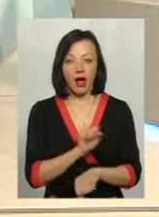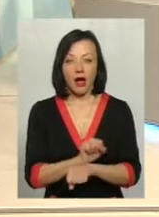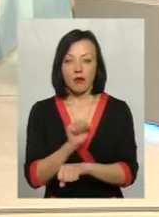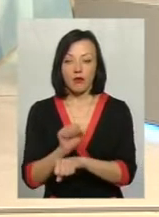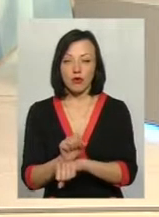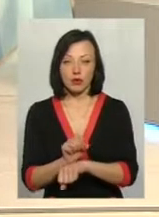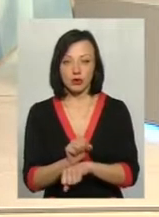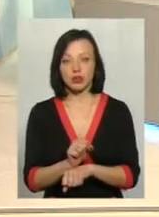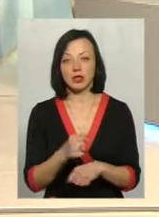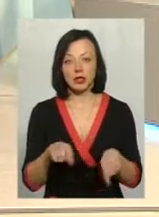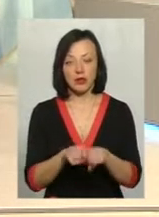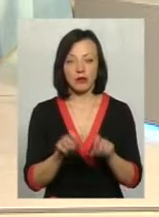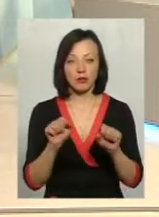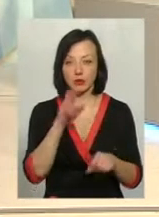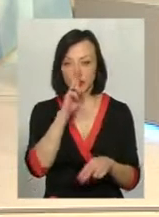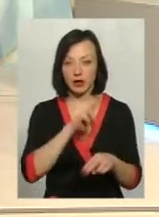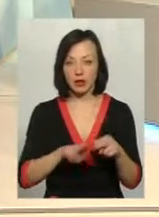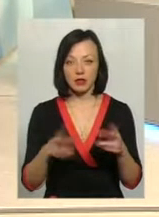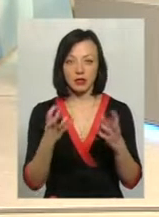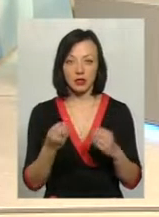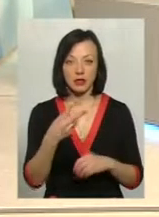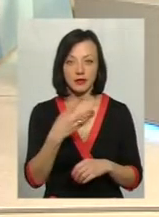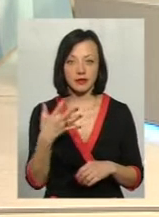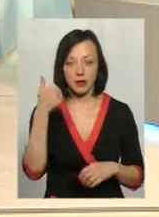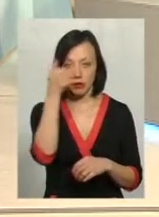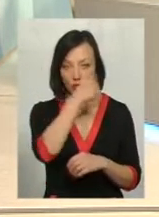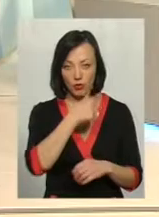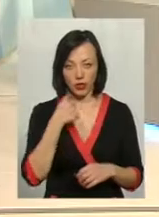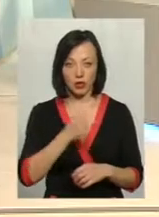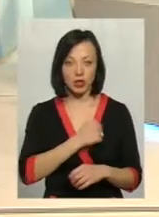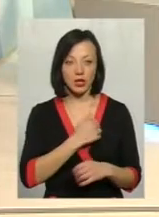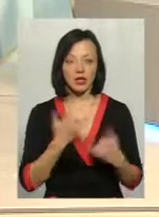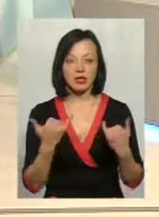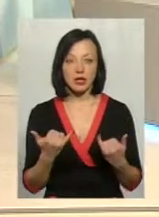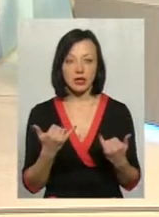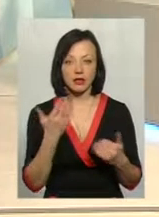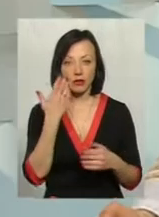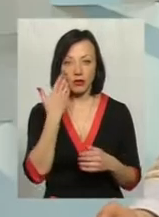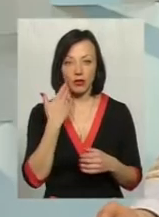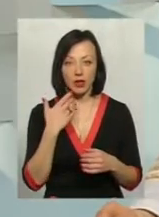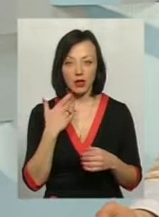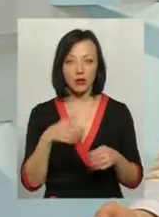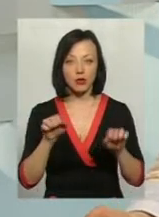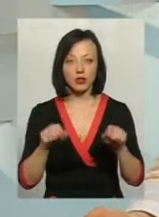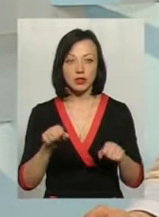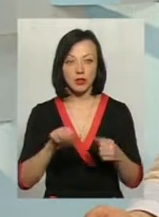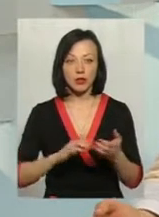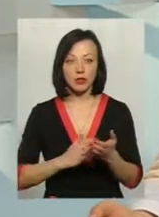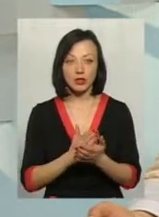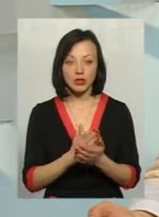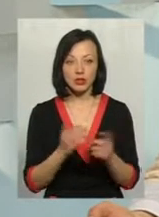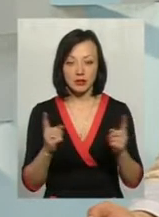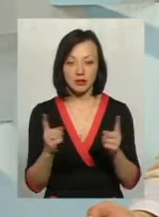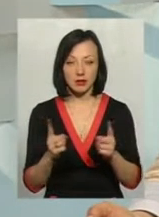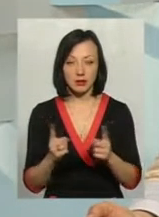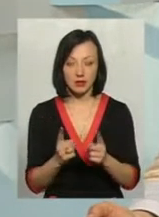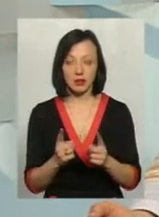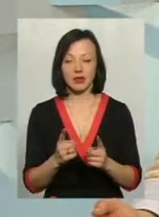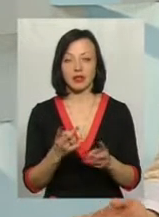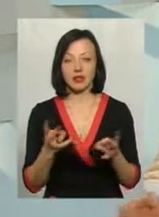одне одного, тому що так ми можемо втратити ще 25 років. І, на жаль, зараз, коли вікно можливостей, в тому числі політичних, звужується щодня,